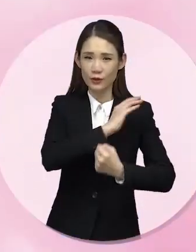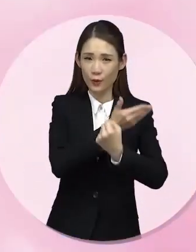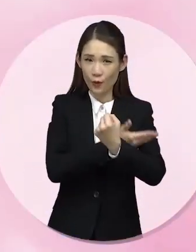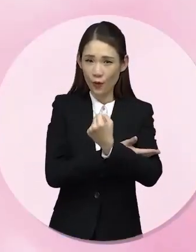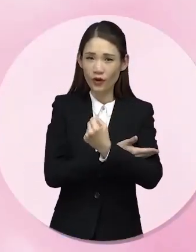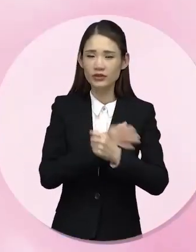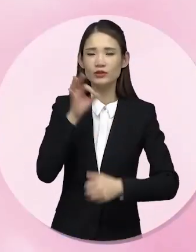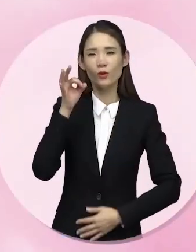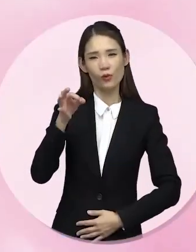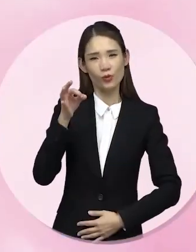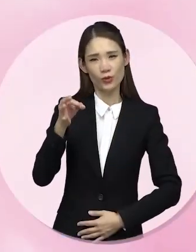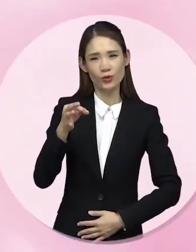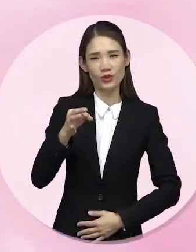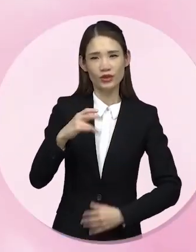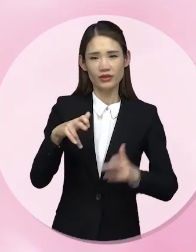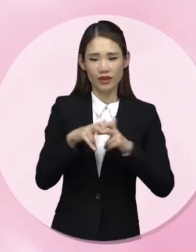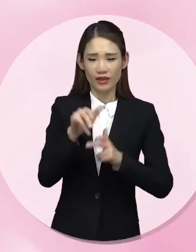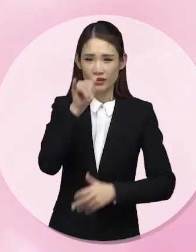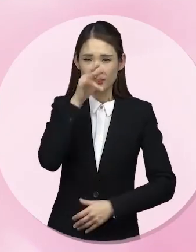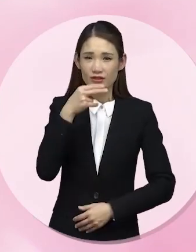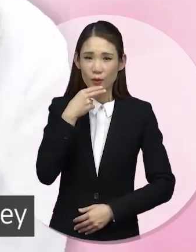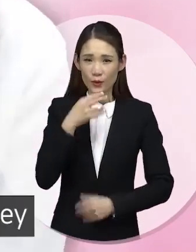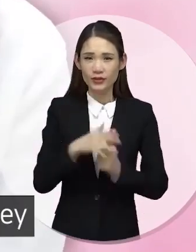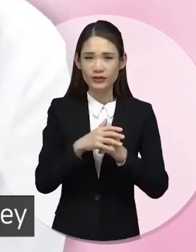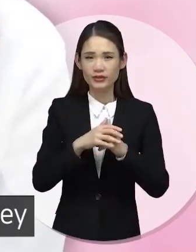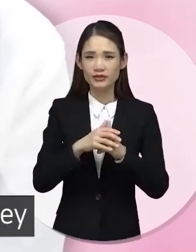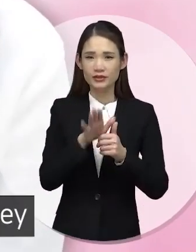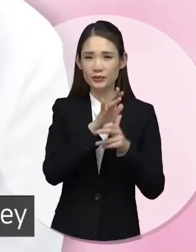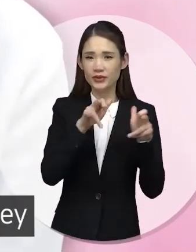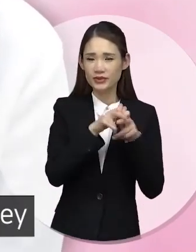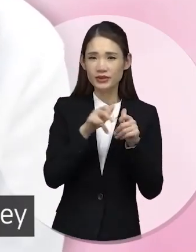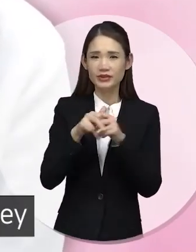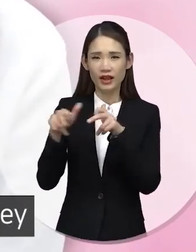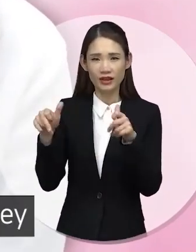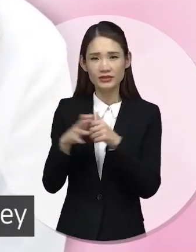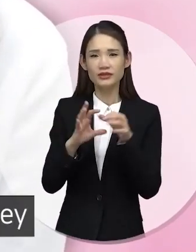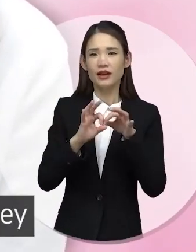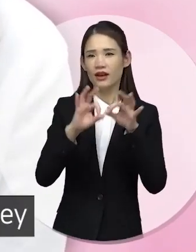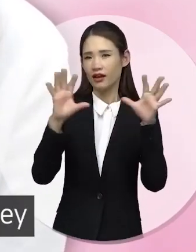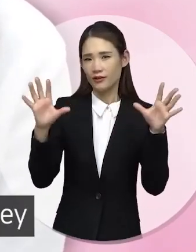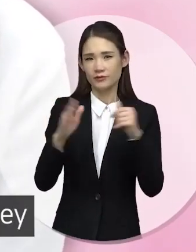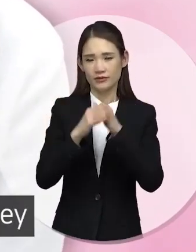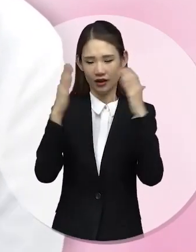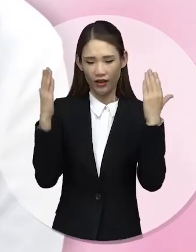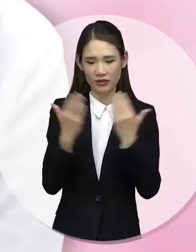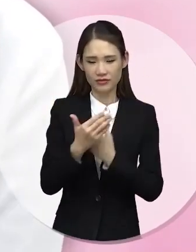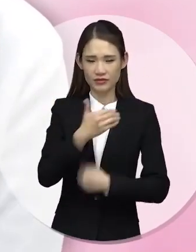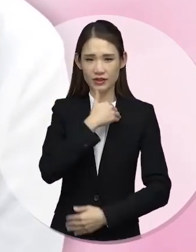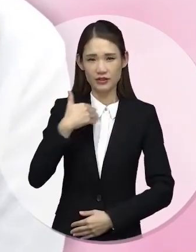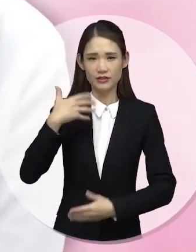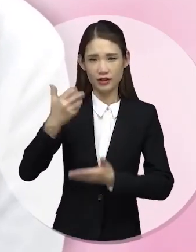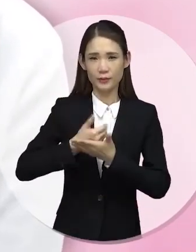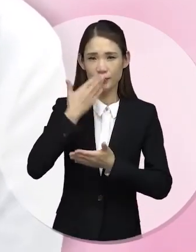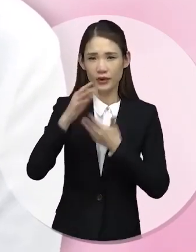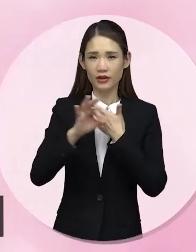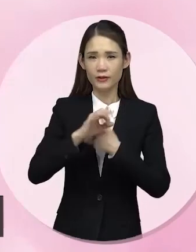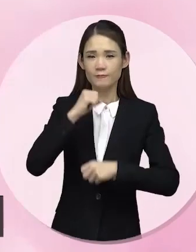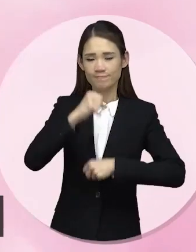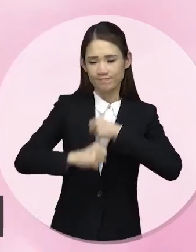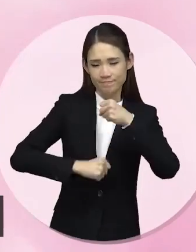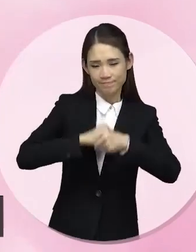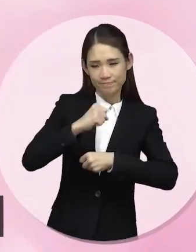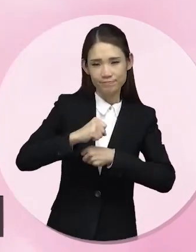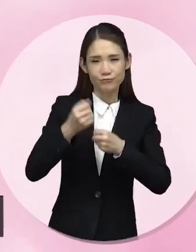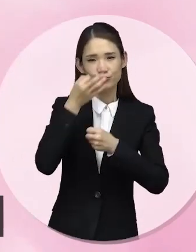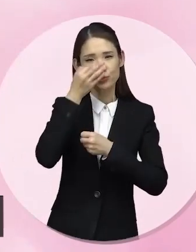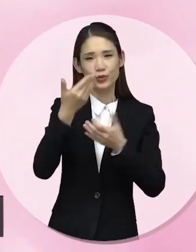뭐 권위든 돈이든 장애 유무든 비장애인이든 장애인이든 상관없이 자신이 하고 싶은 일이 있다면